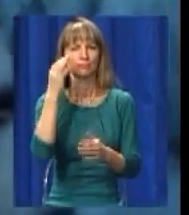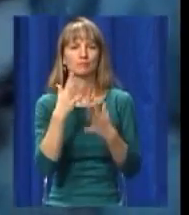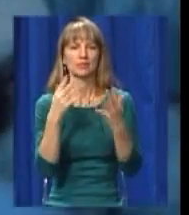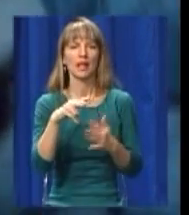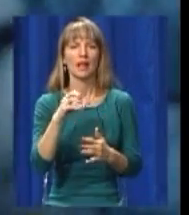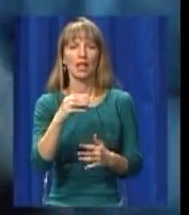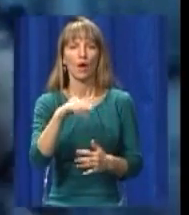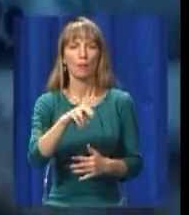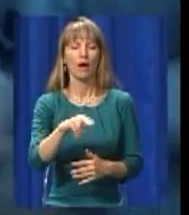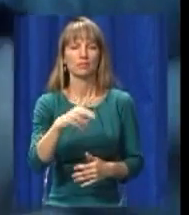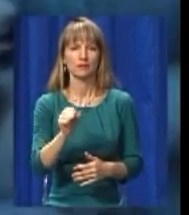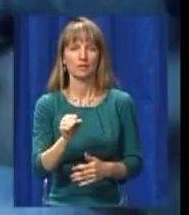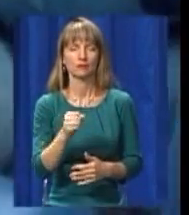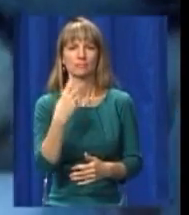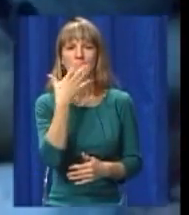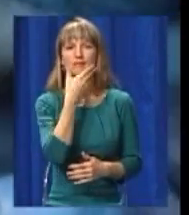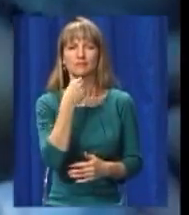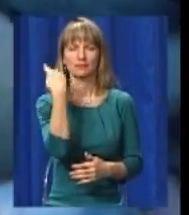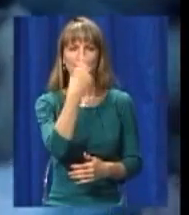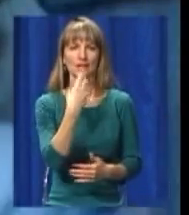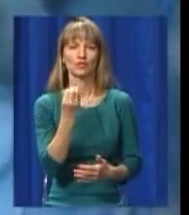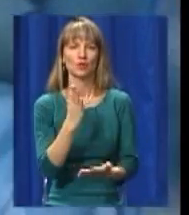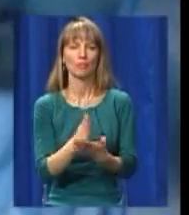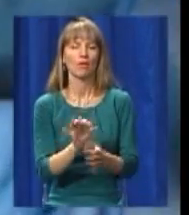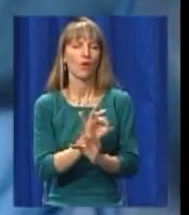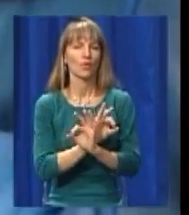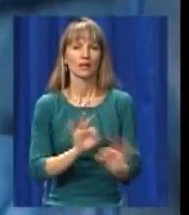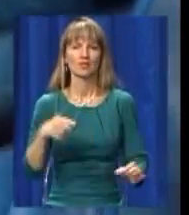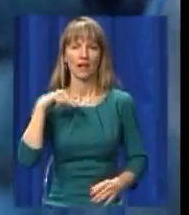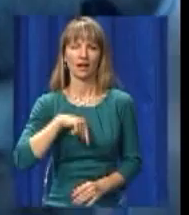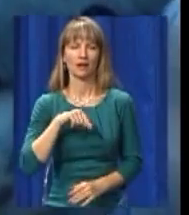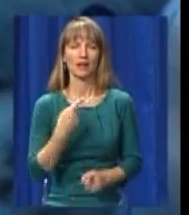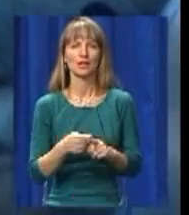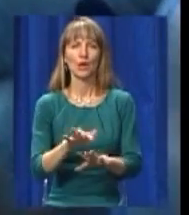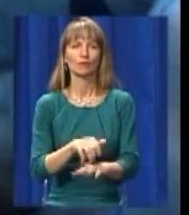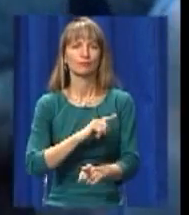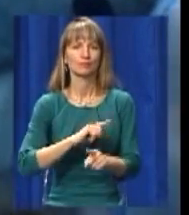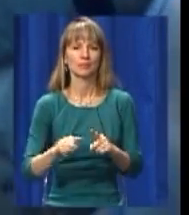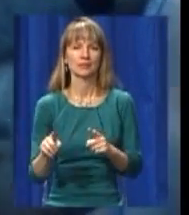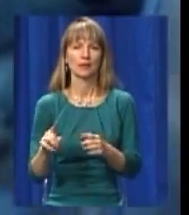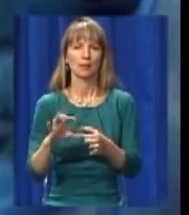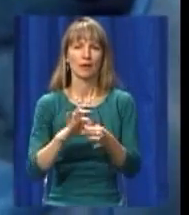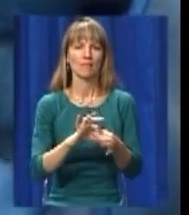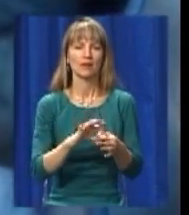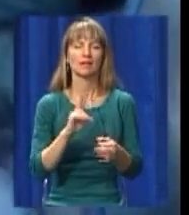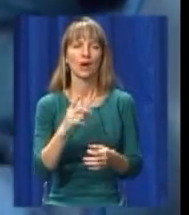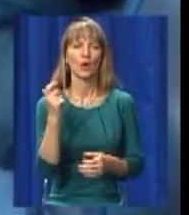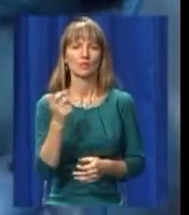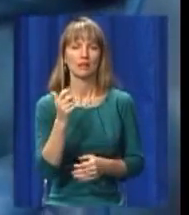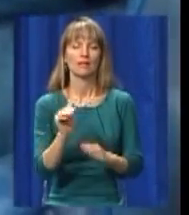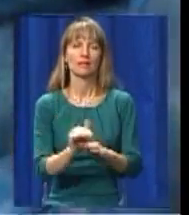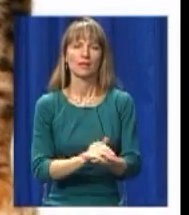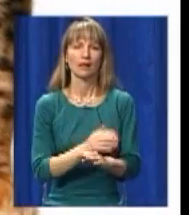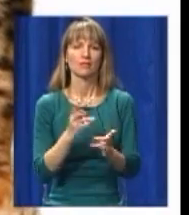леопарда. Володіючи дуже красивою зовнішністю, вони ще мають і прекрасний характер. Ці котики швидко прив'язуються до господаря, ласкаві